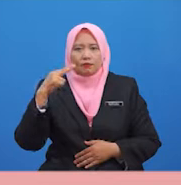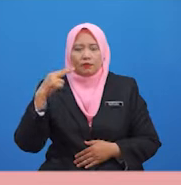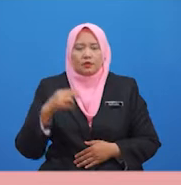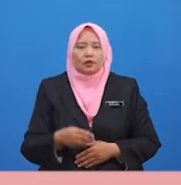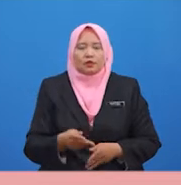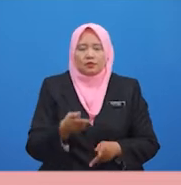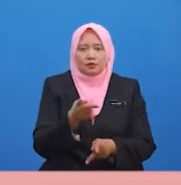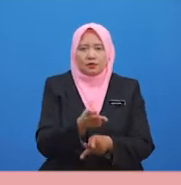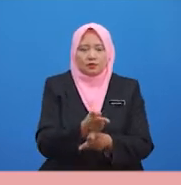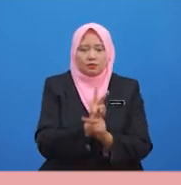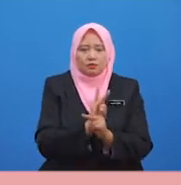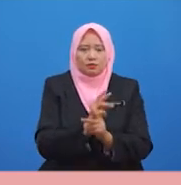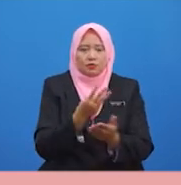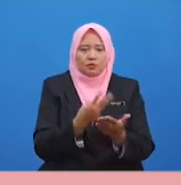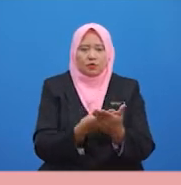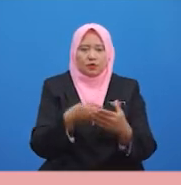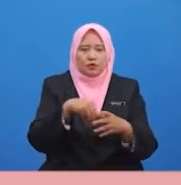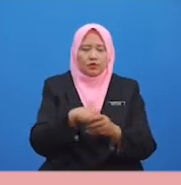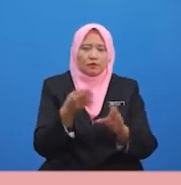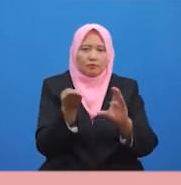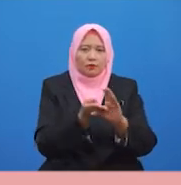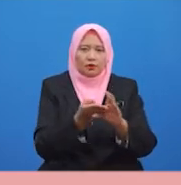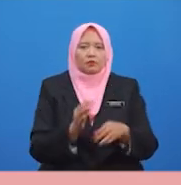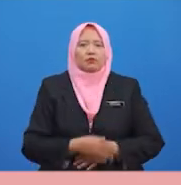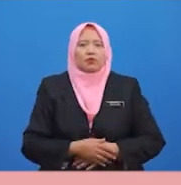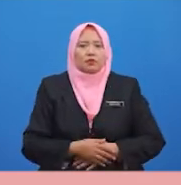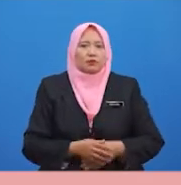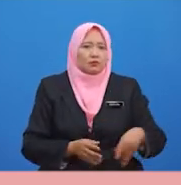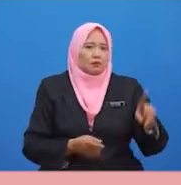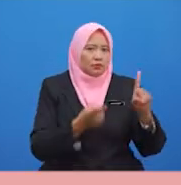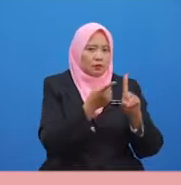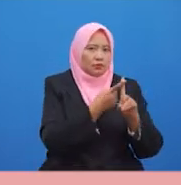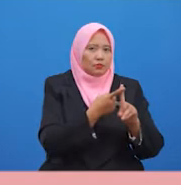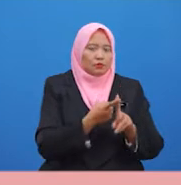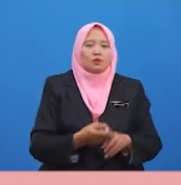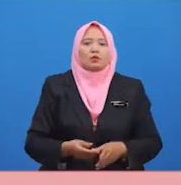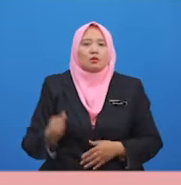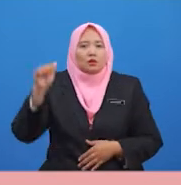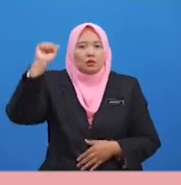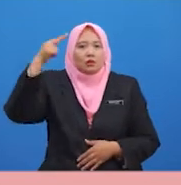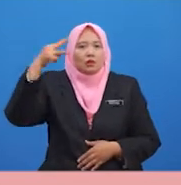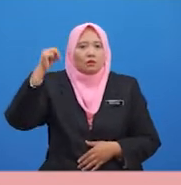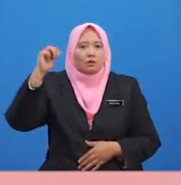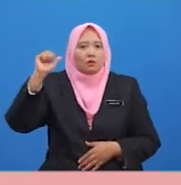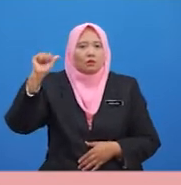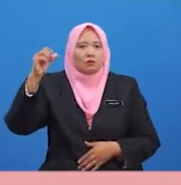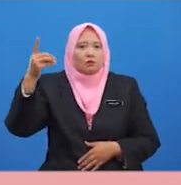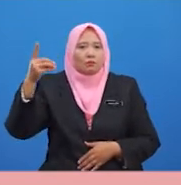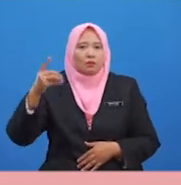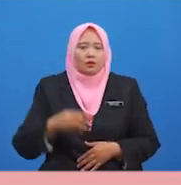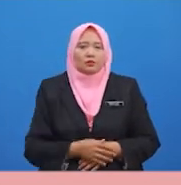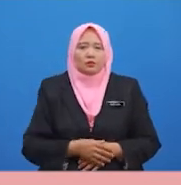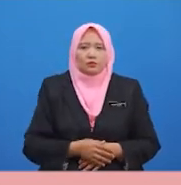Baiklah, semua sudah selesai menjawab soalan uji minda. Mari kita semak jawapan